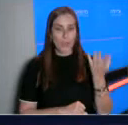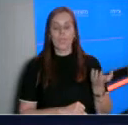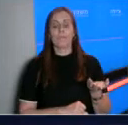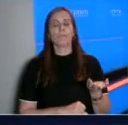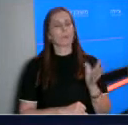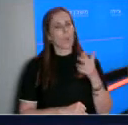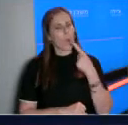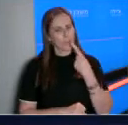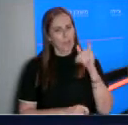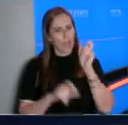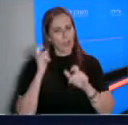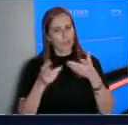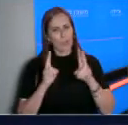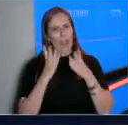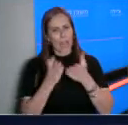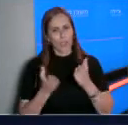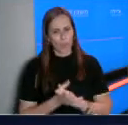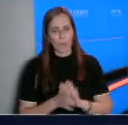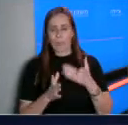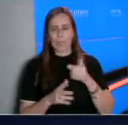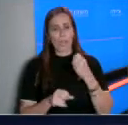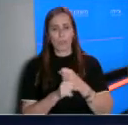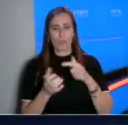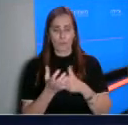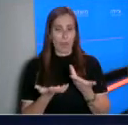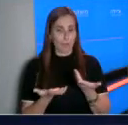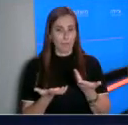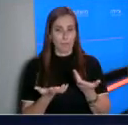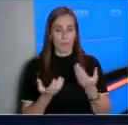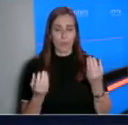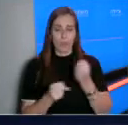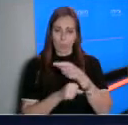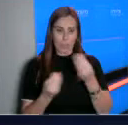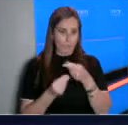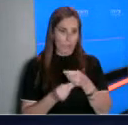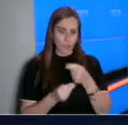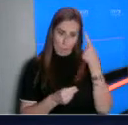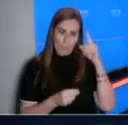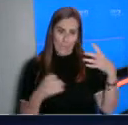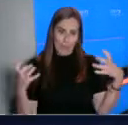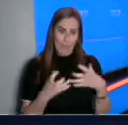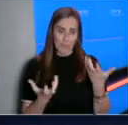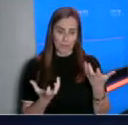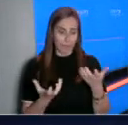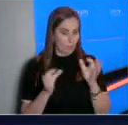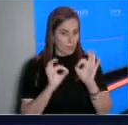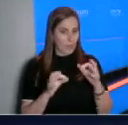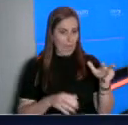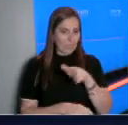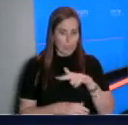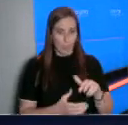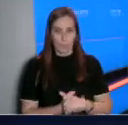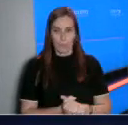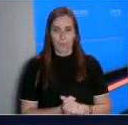וכו' וכו', בוא נגיד לאנשים איך אפשר לעזור לכם, או מה צריך לעשות כדי לחזק את הדבר הזה שהוא בעצם מיזם חברתי לתועלת